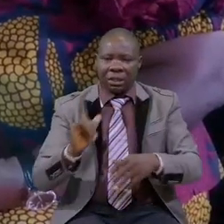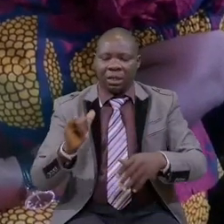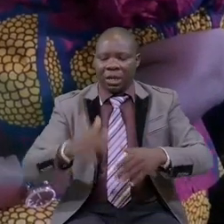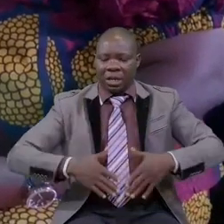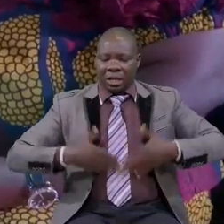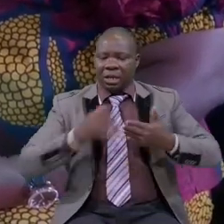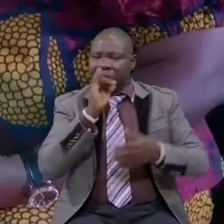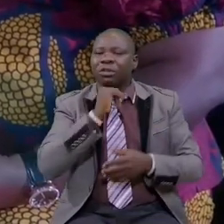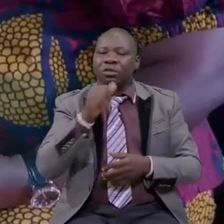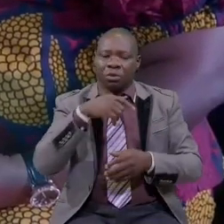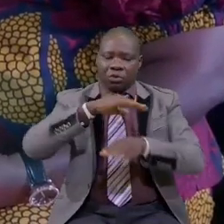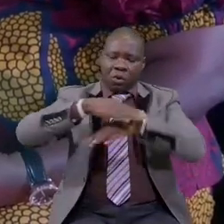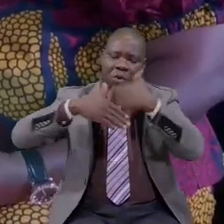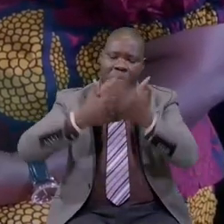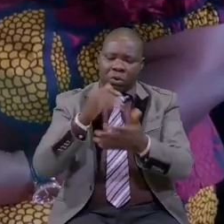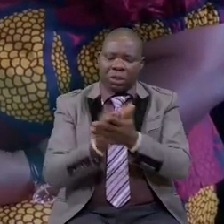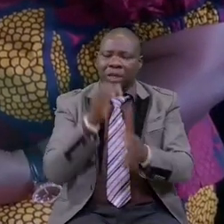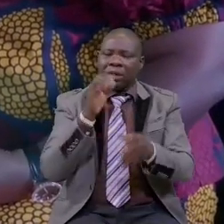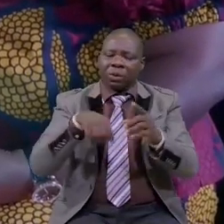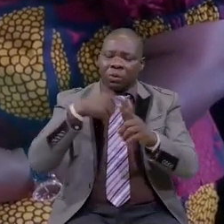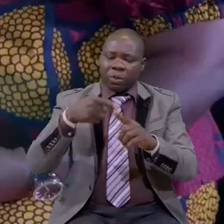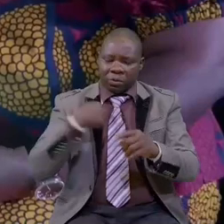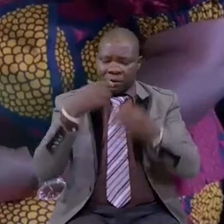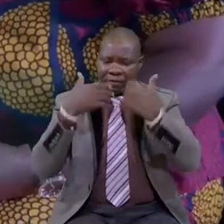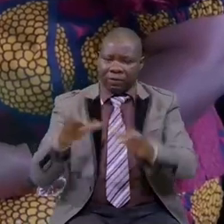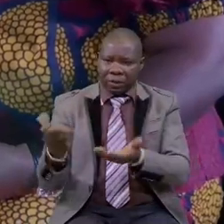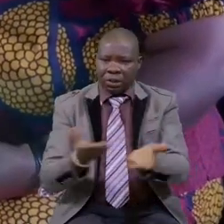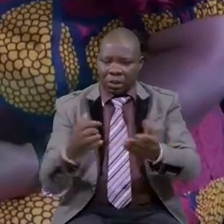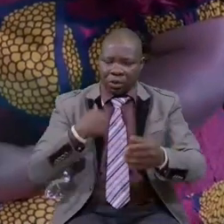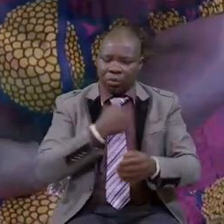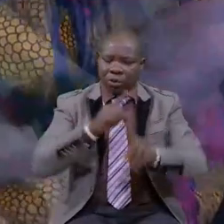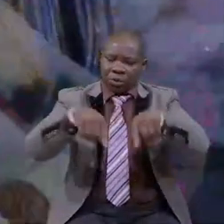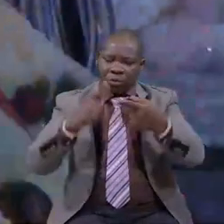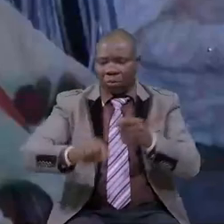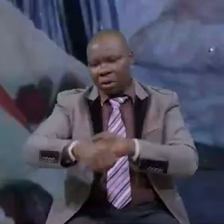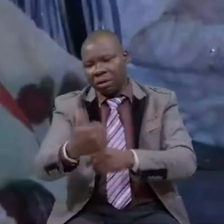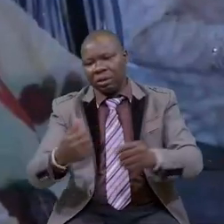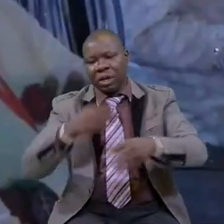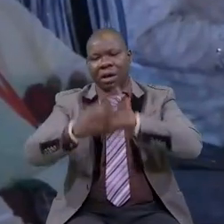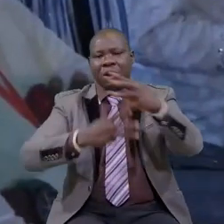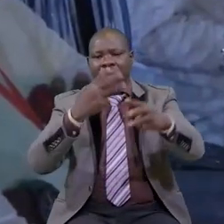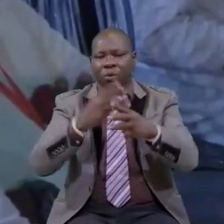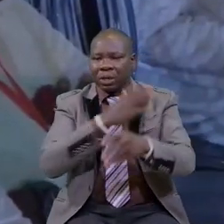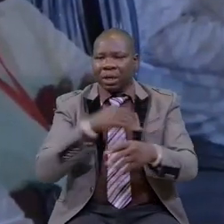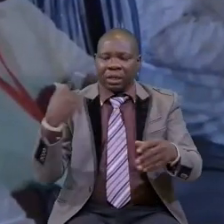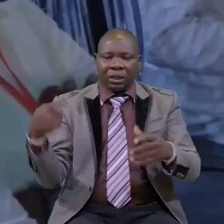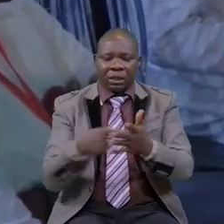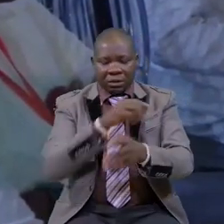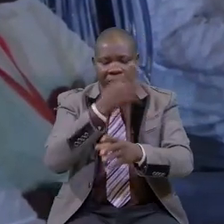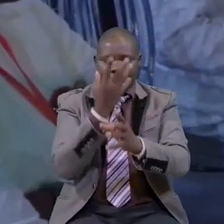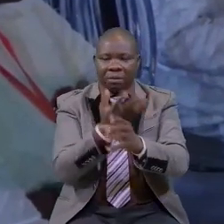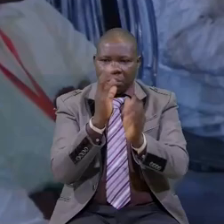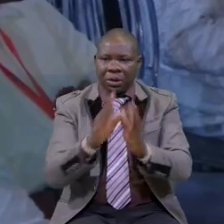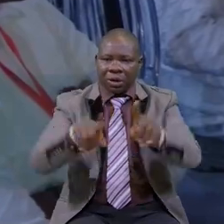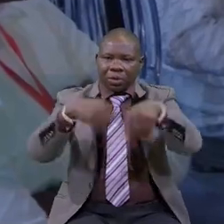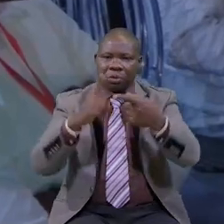terrestre, lorsque nous aurons fini ici-bas, nous irons dans l'au-delà. Et on nous parle de ce mendiant pauvre qui est allé dans le sein d'Abraham. Le